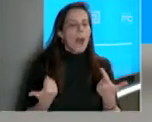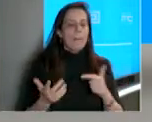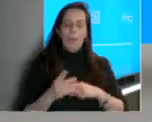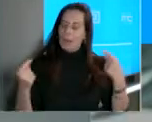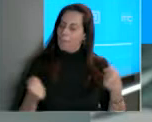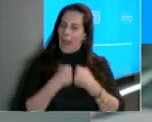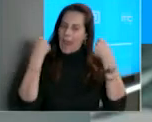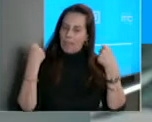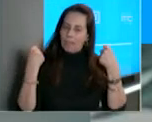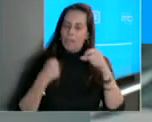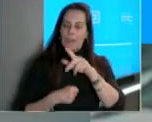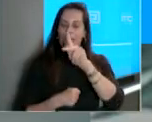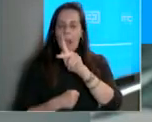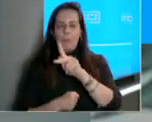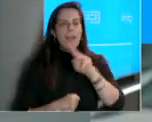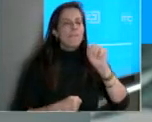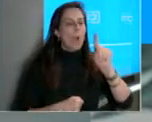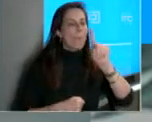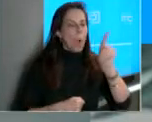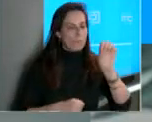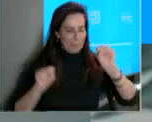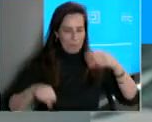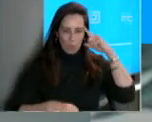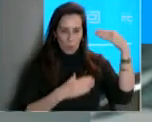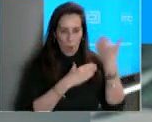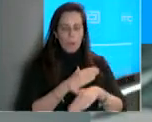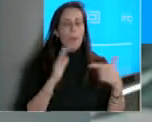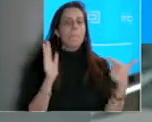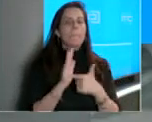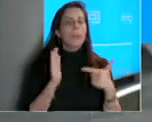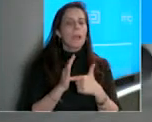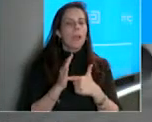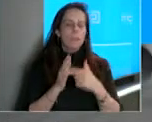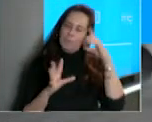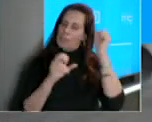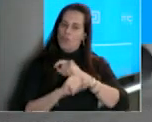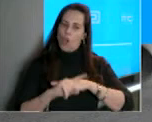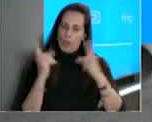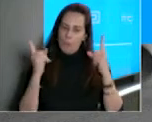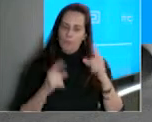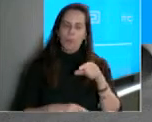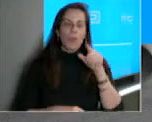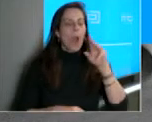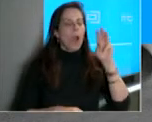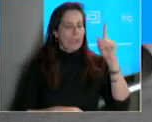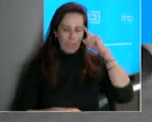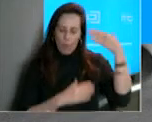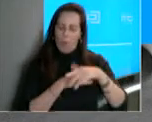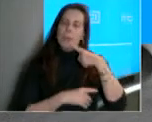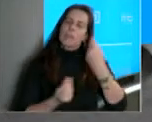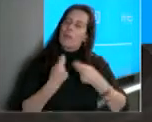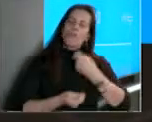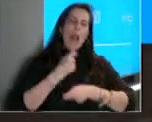בין קרליבך ליהודה מוזס בעלי ידיעות אחרונות על רקע גישותיהם השונות. מוזס ראה בעיתון כעסק